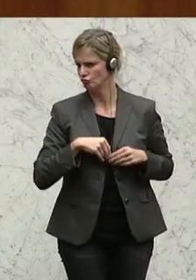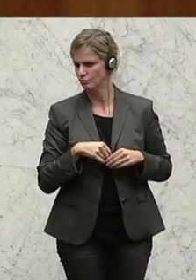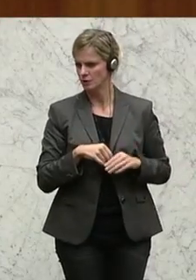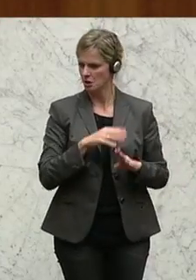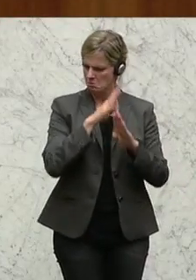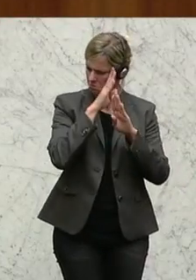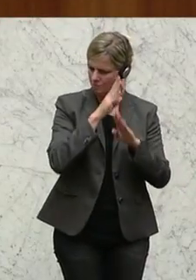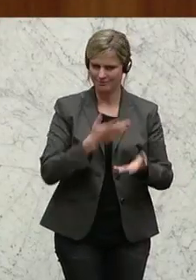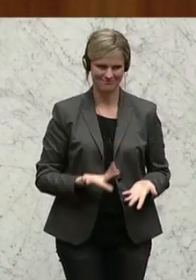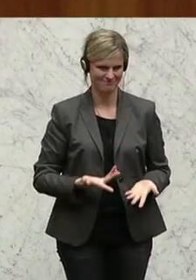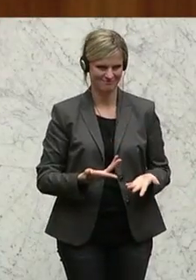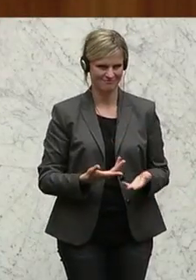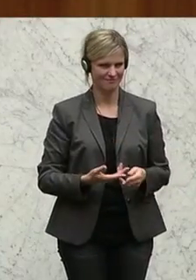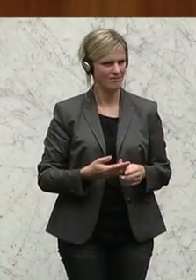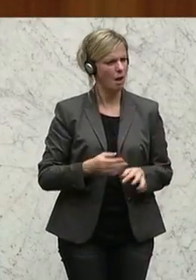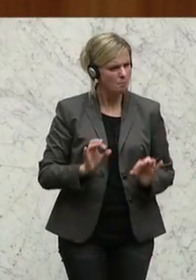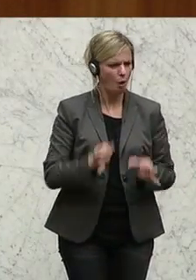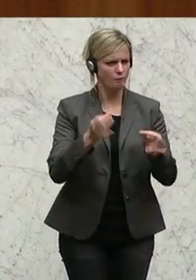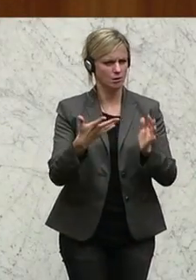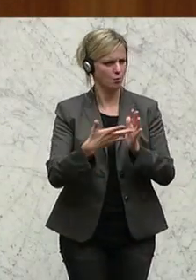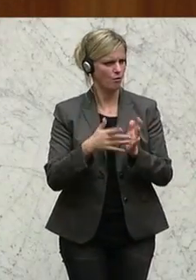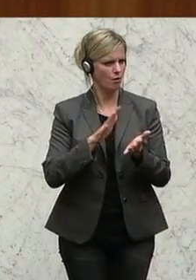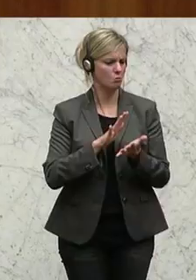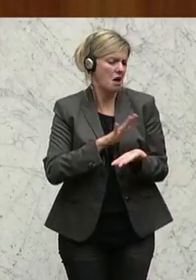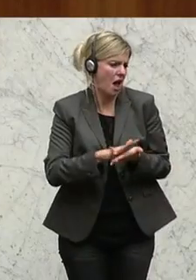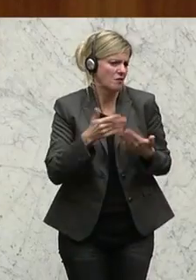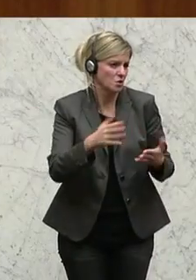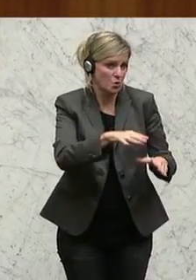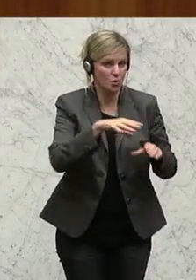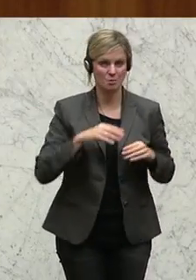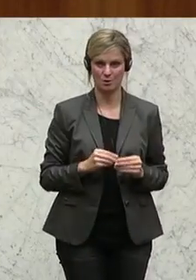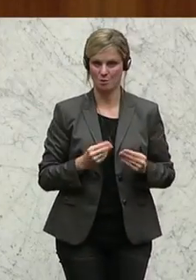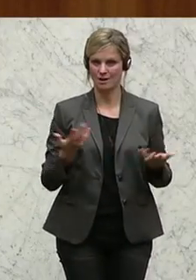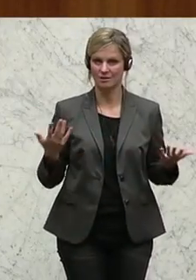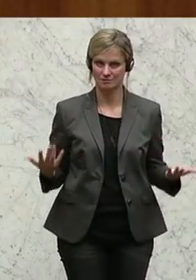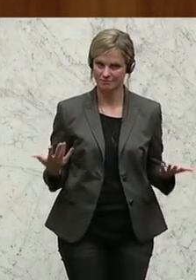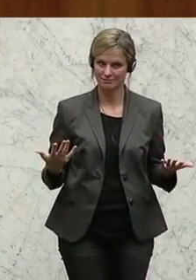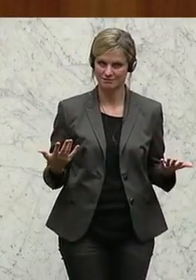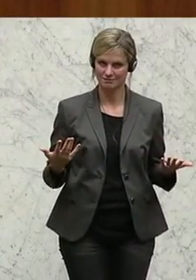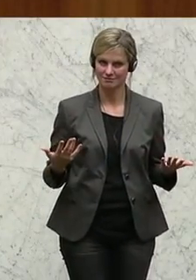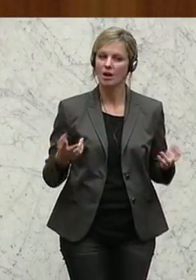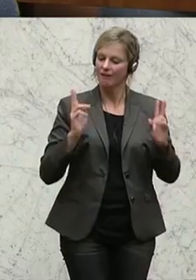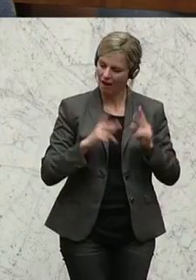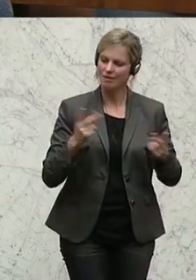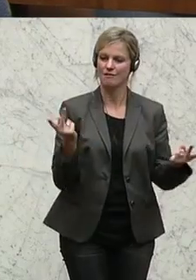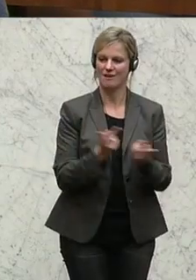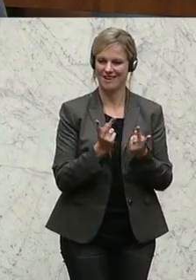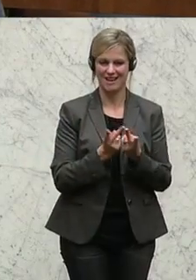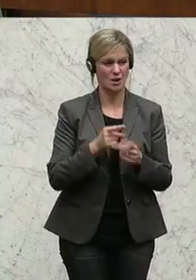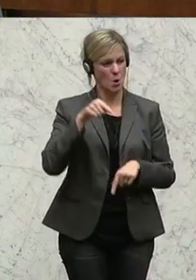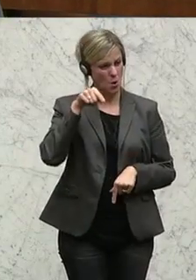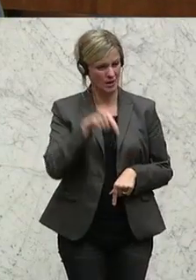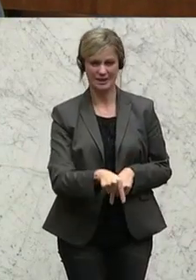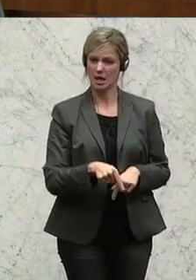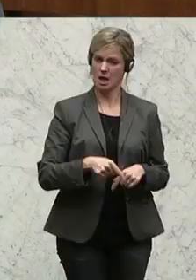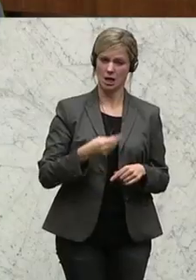ohne professionelle Prüfung übernommen. Das ist natürlich vergleichbar, und bei den Summen, die im Raum waren, liebe SPÖ, wäre